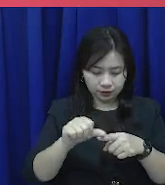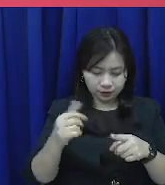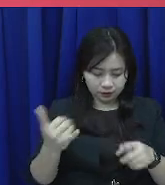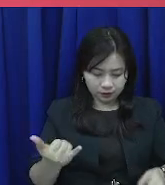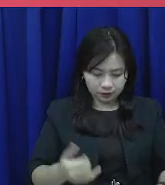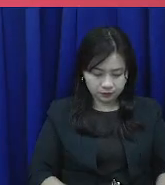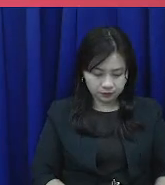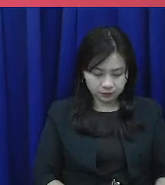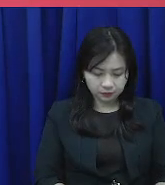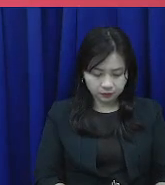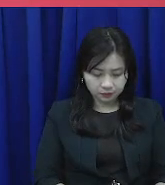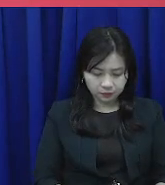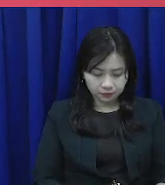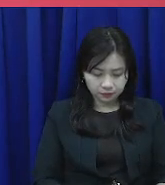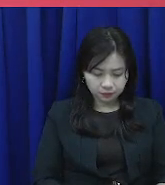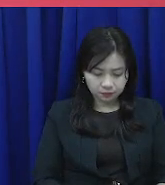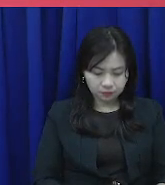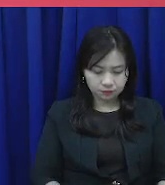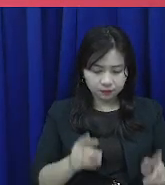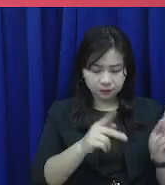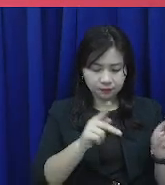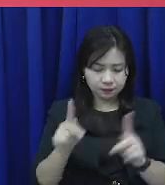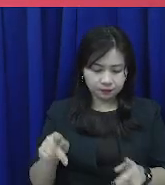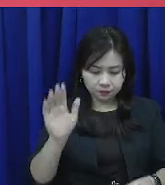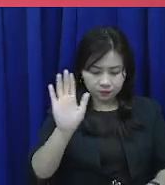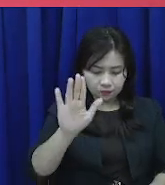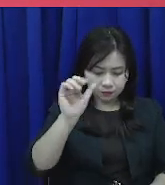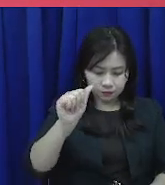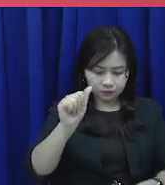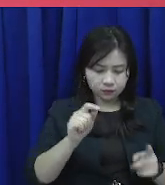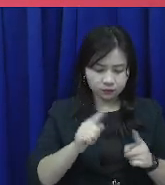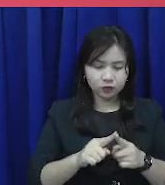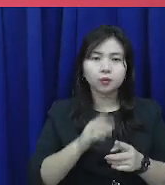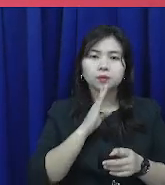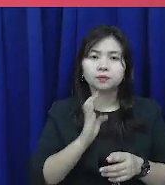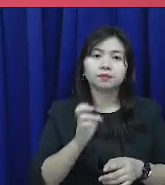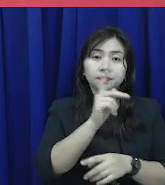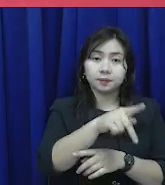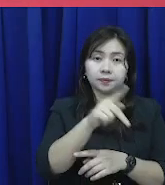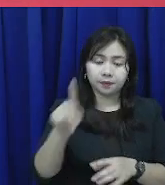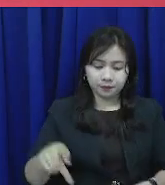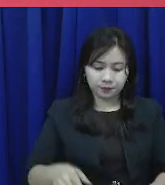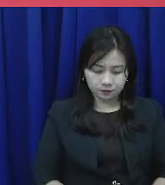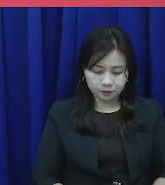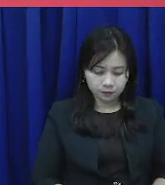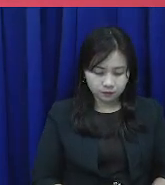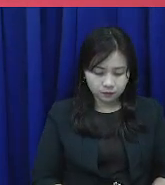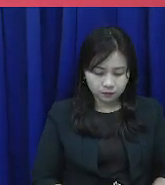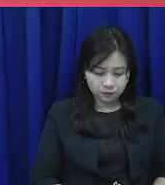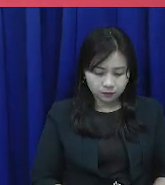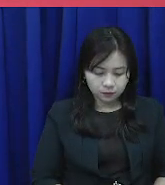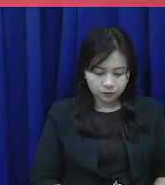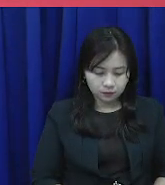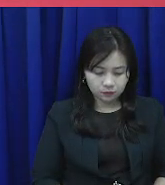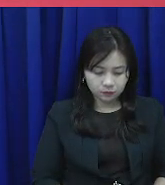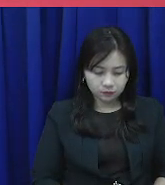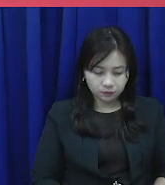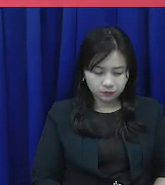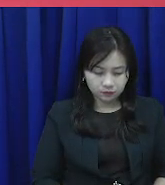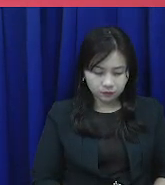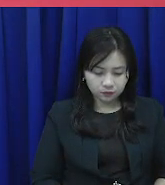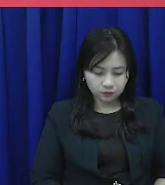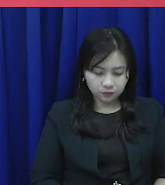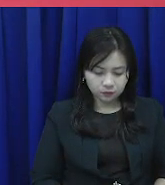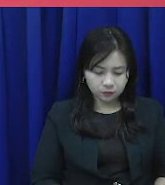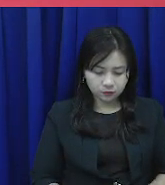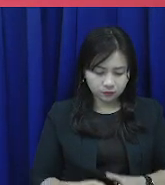point Preparing yourself to be s you see for the se to be s sa inyo Preparing yourself na mataniman